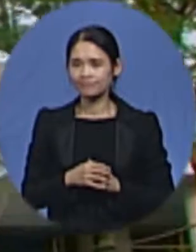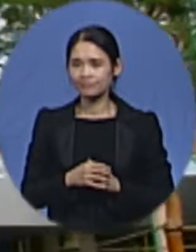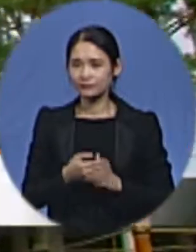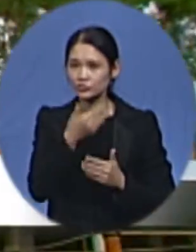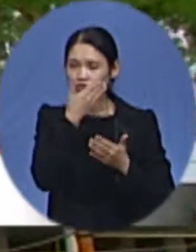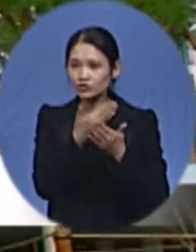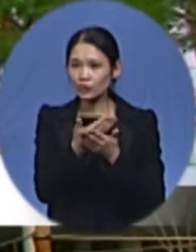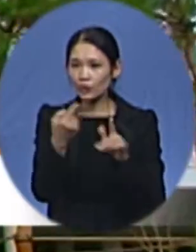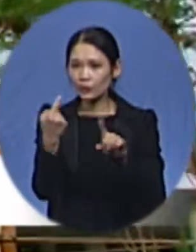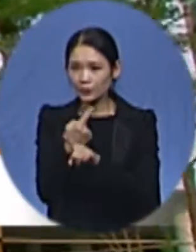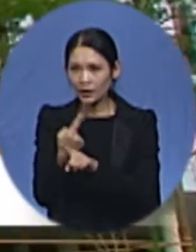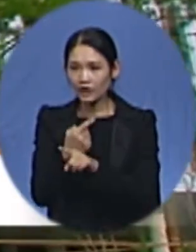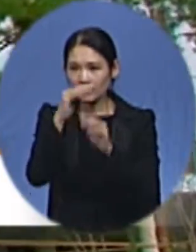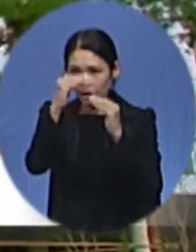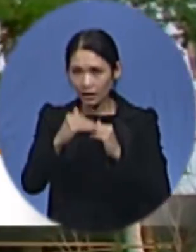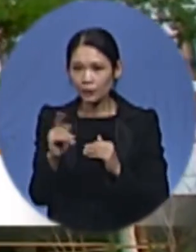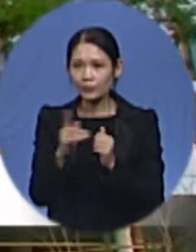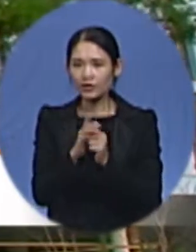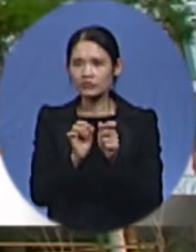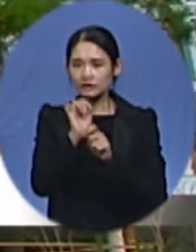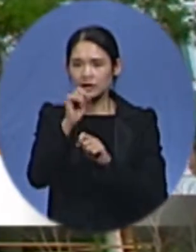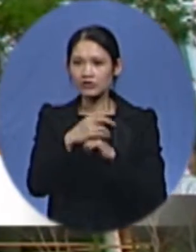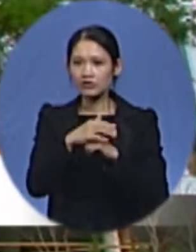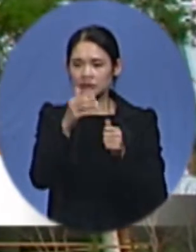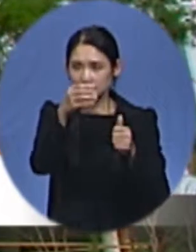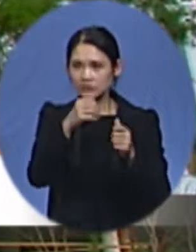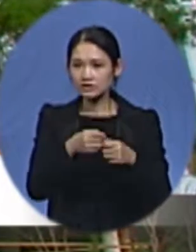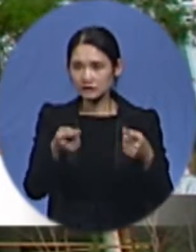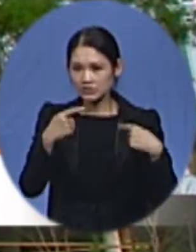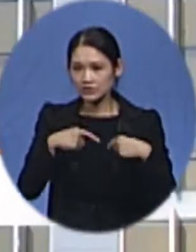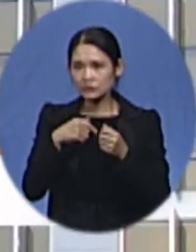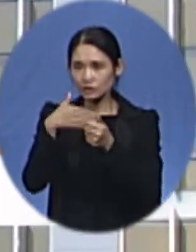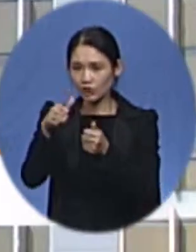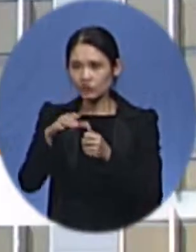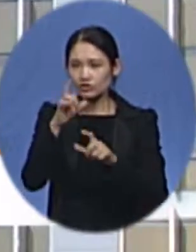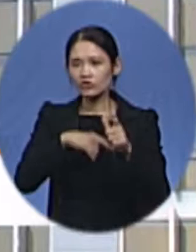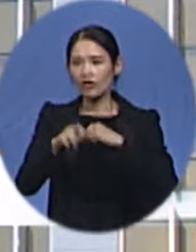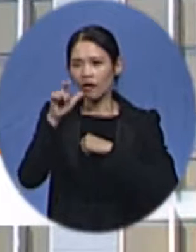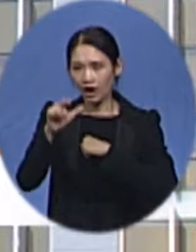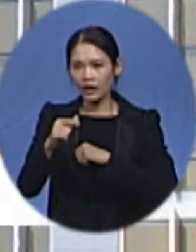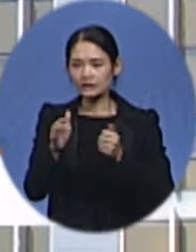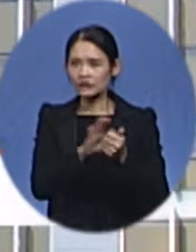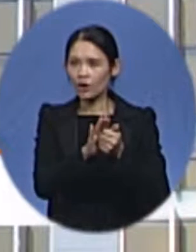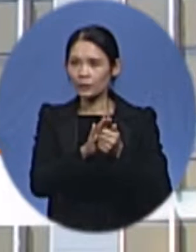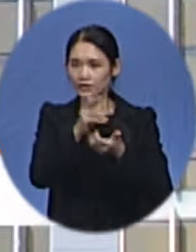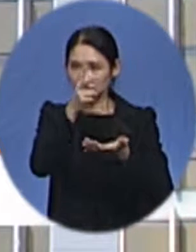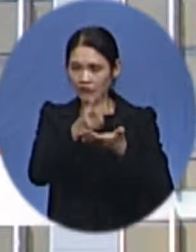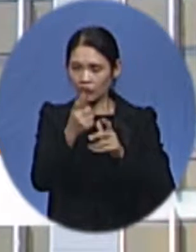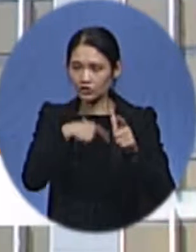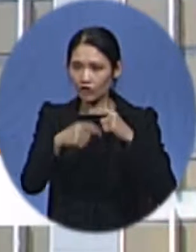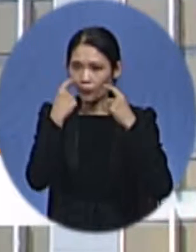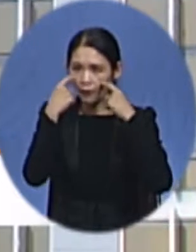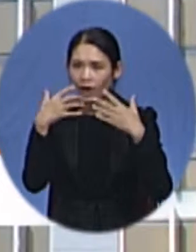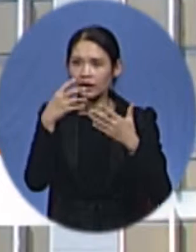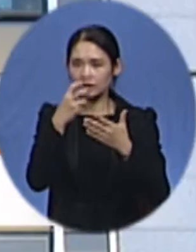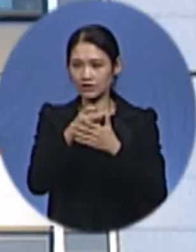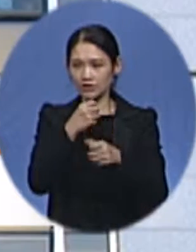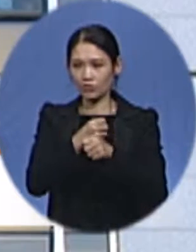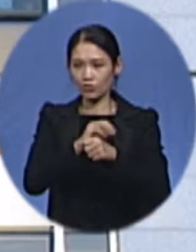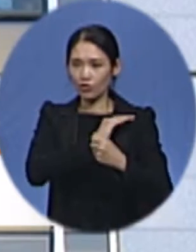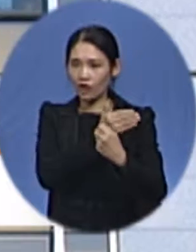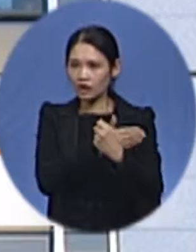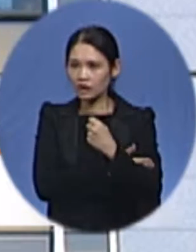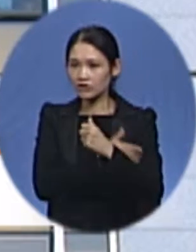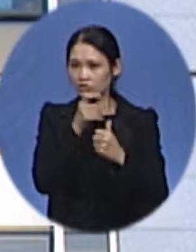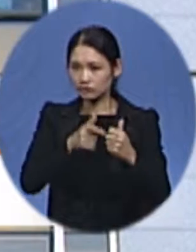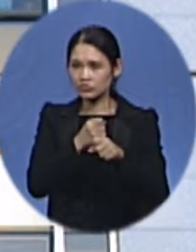주요 개정 내용은 장애요양기관의 진입과 퇴출 기준 강화, 서비스 제공 원칙 명확화, 권리구제 절차 등